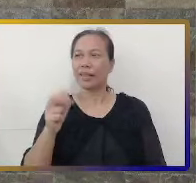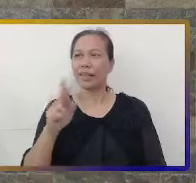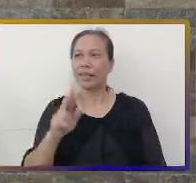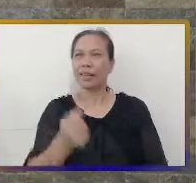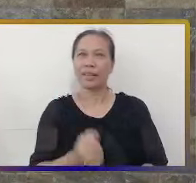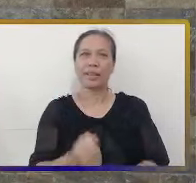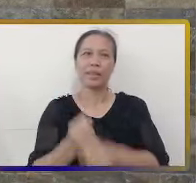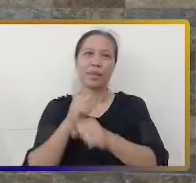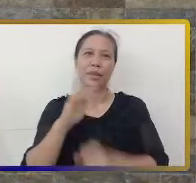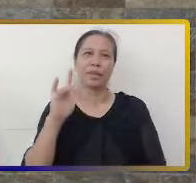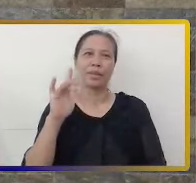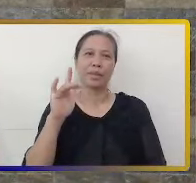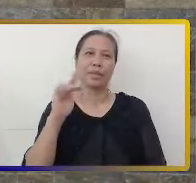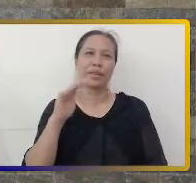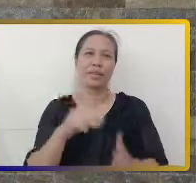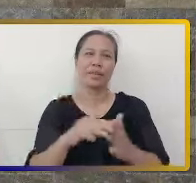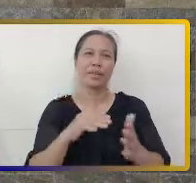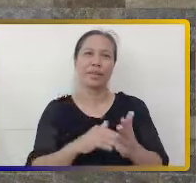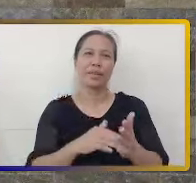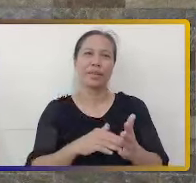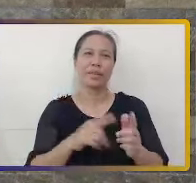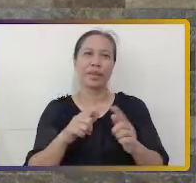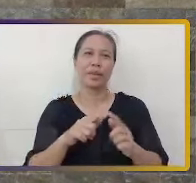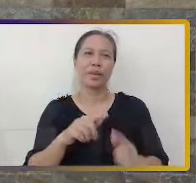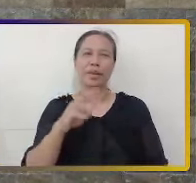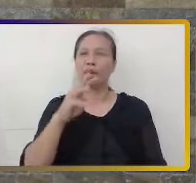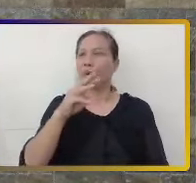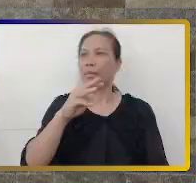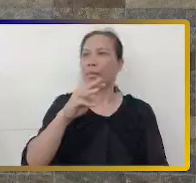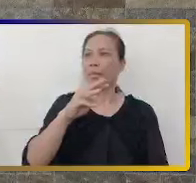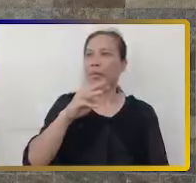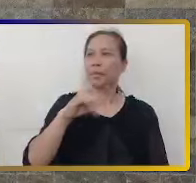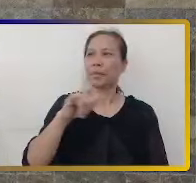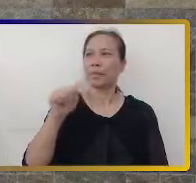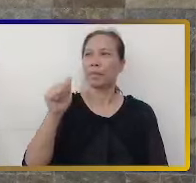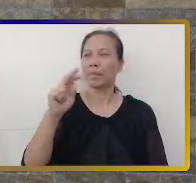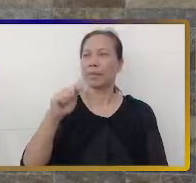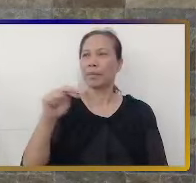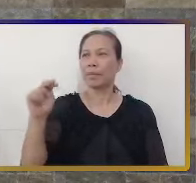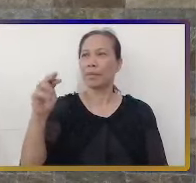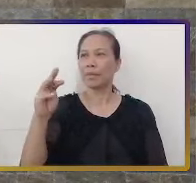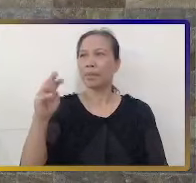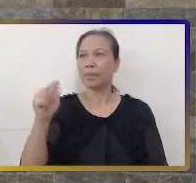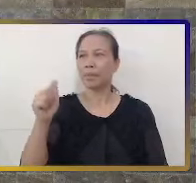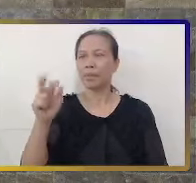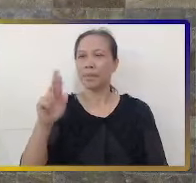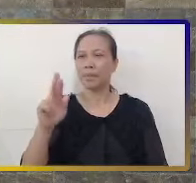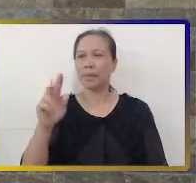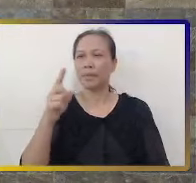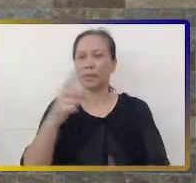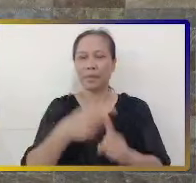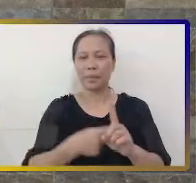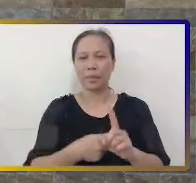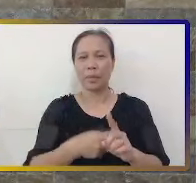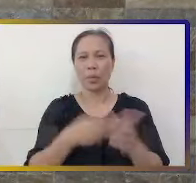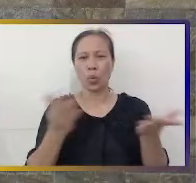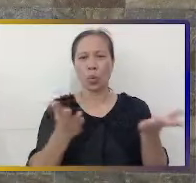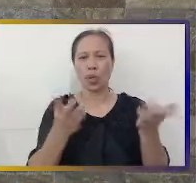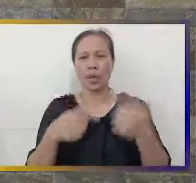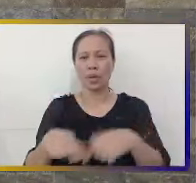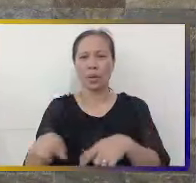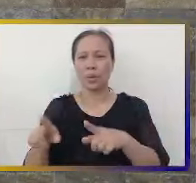ng 25,000 sa Myanmar monthly So you understand that Saan nakakarating Do you